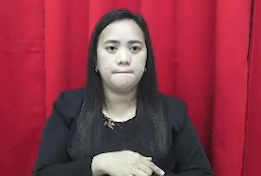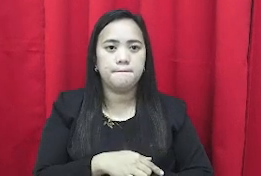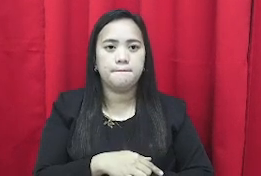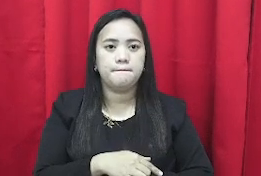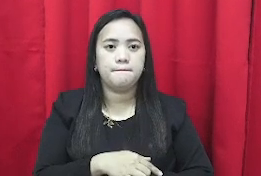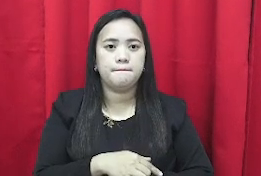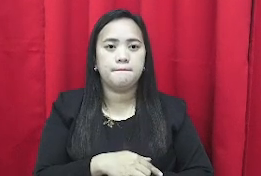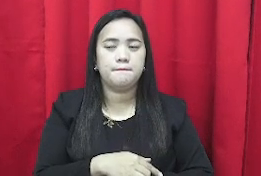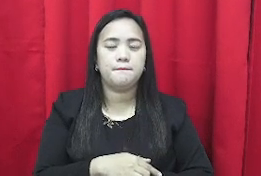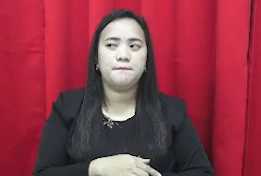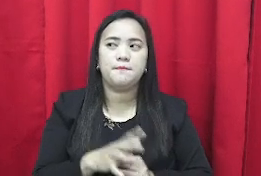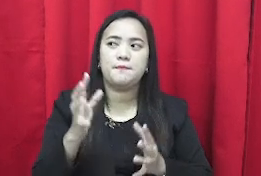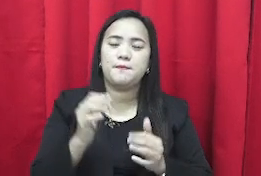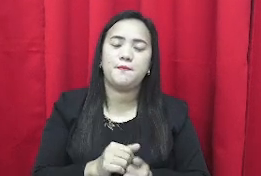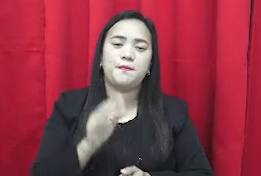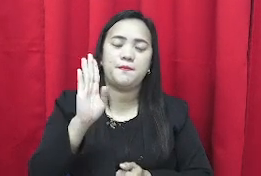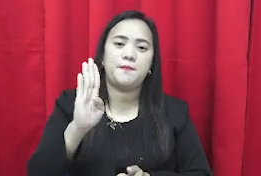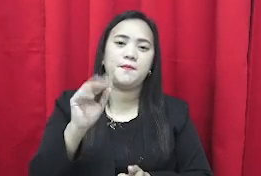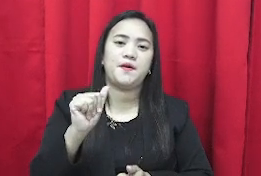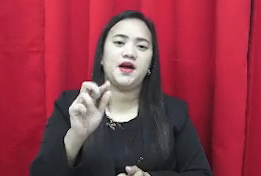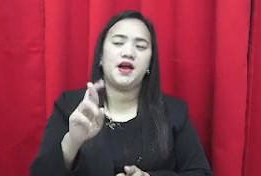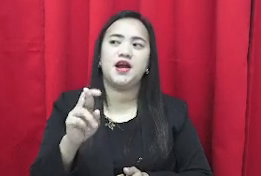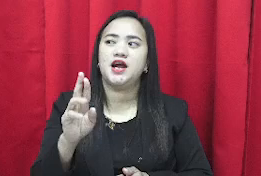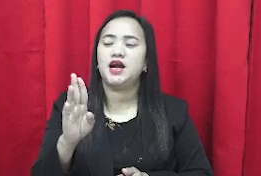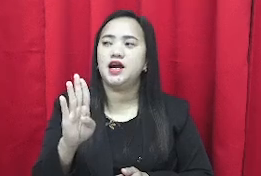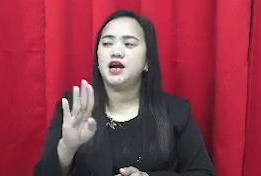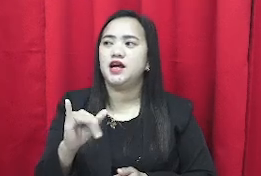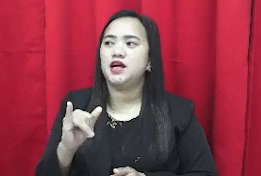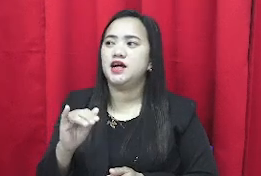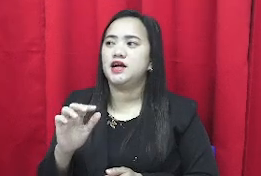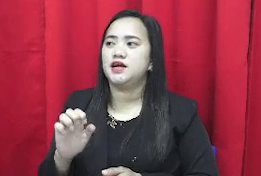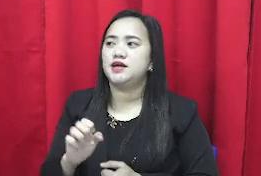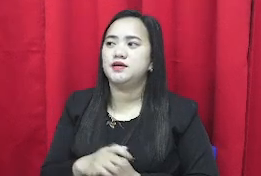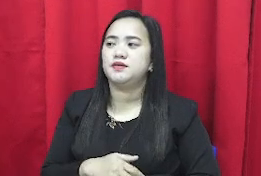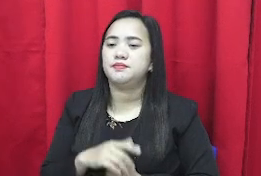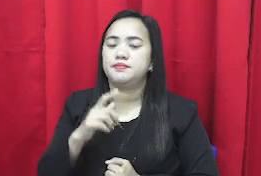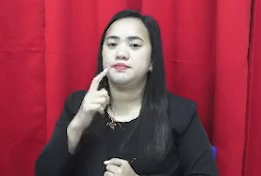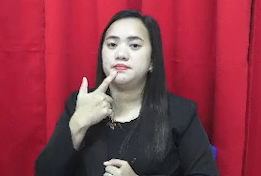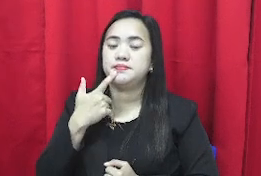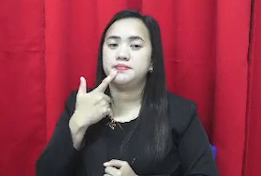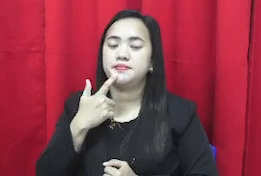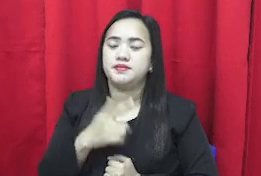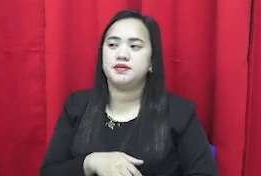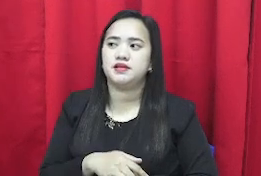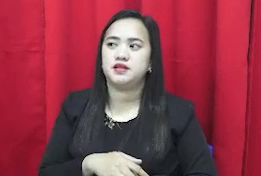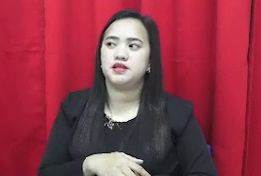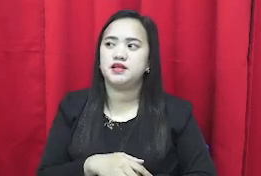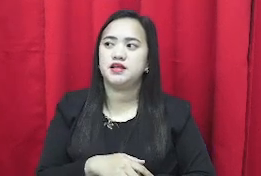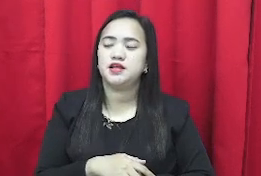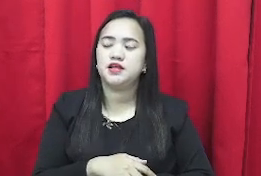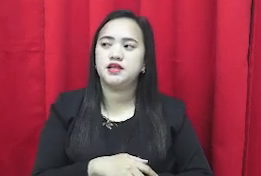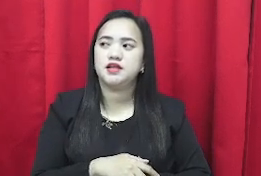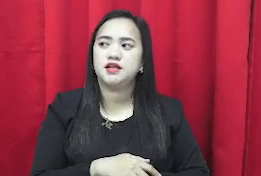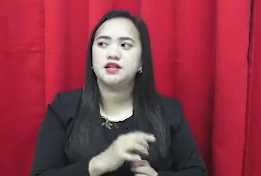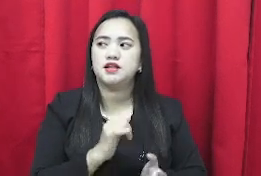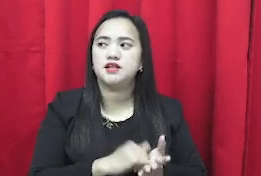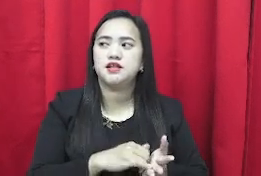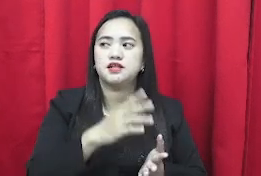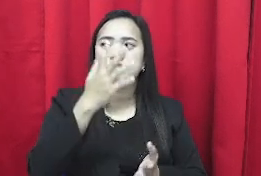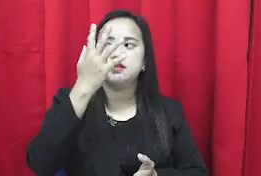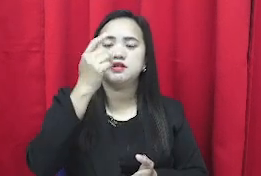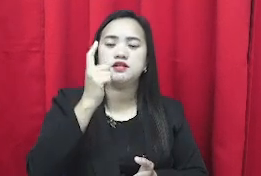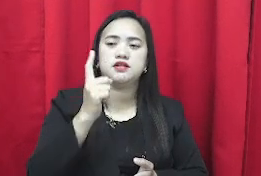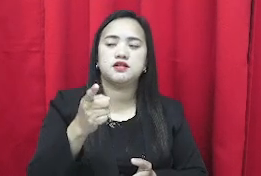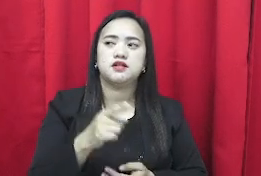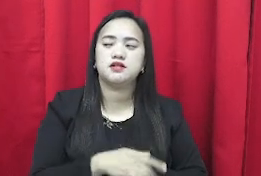yung Barbie pay isa sa ah h ito ito Sabi ko nga kahapon kagabi sir sir